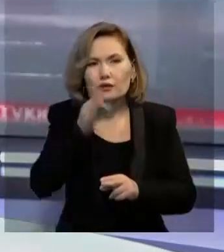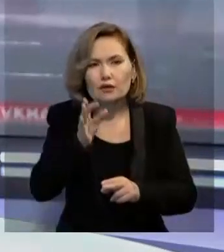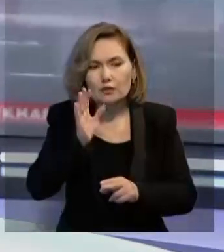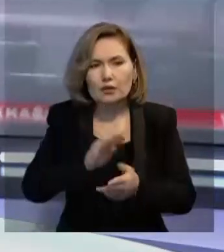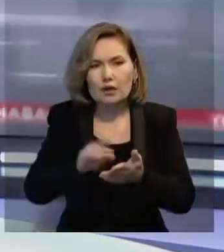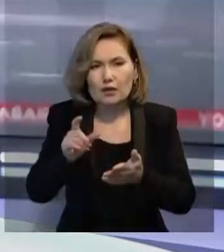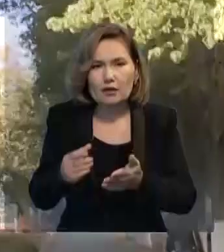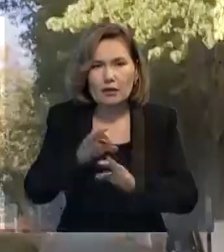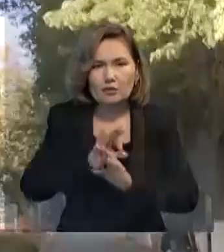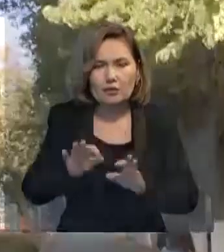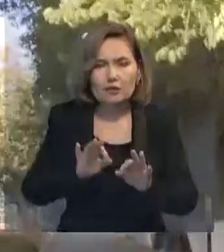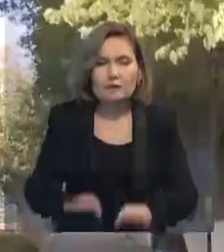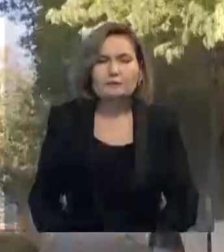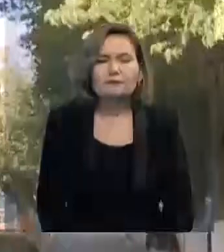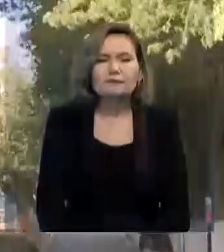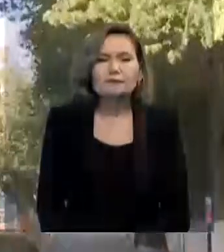Сұлтанұлы білді.